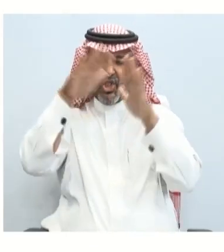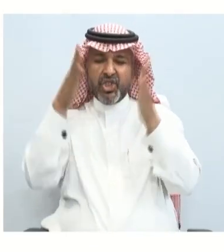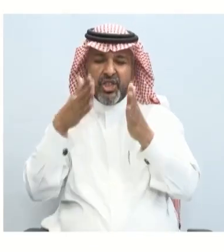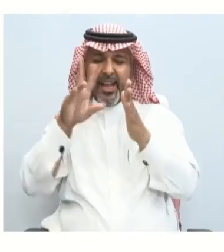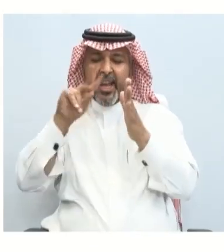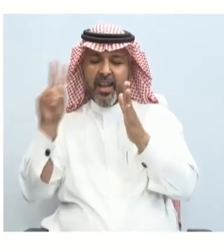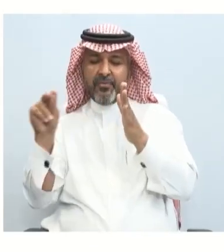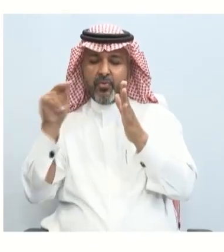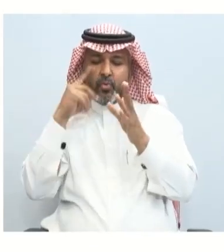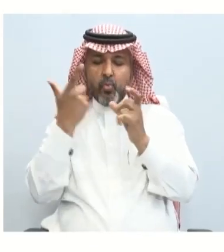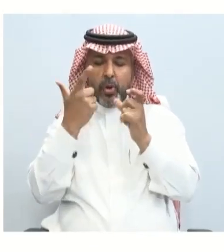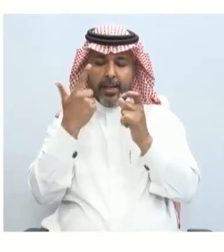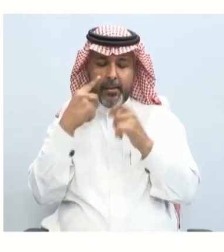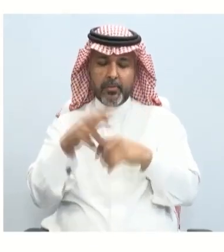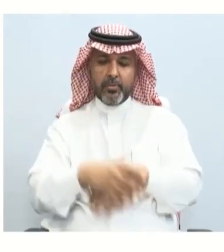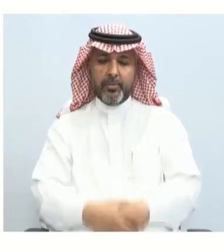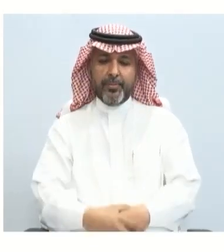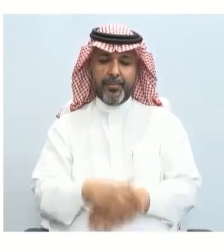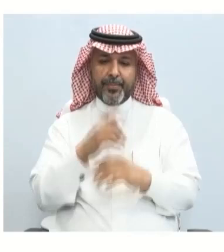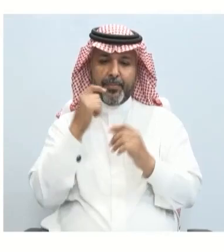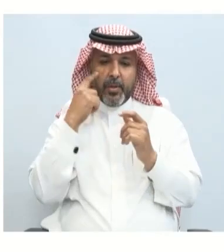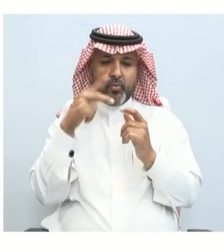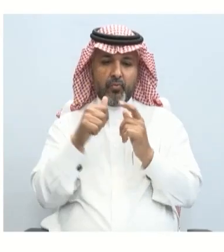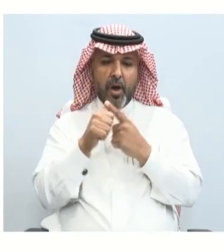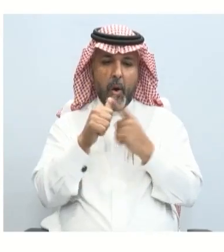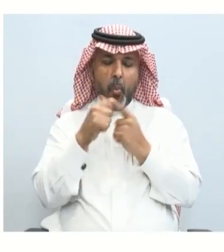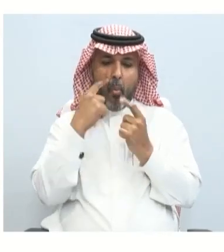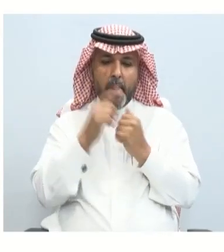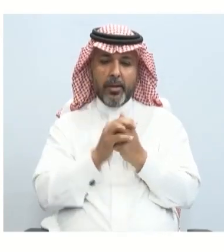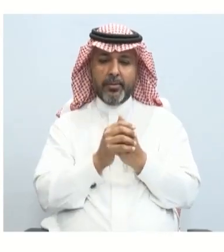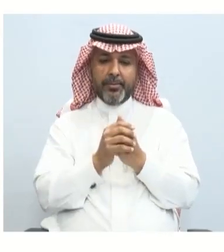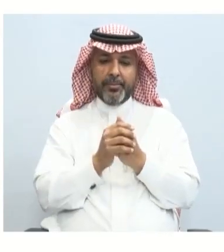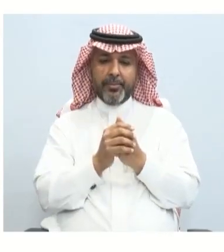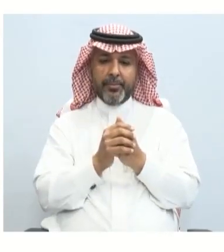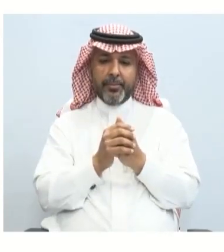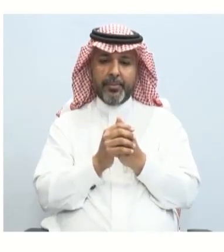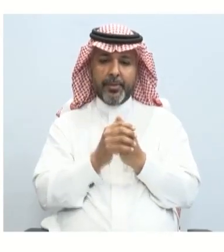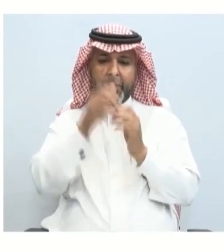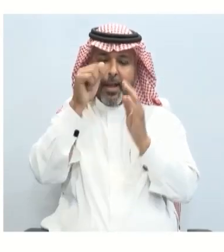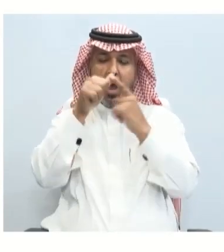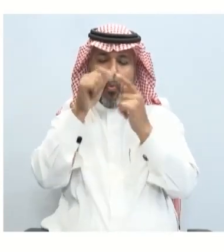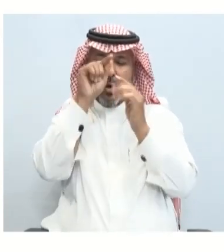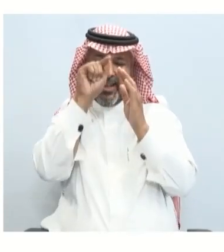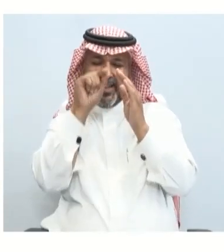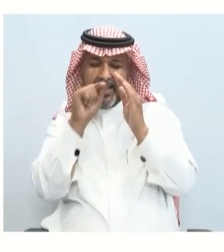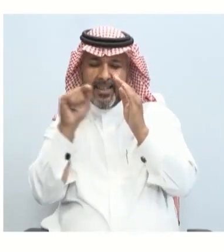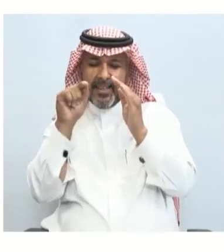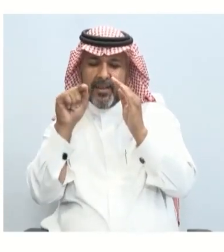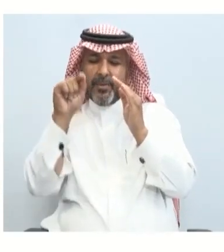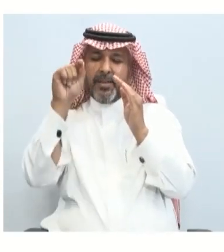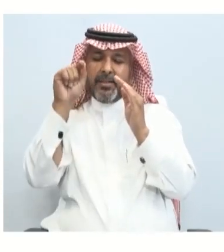الانماط فممكن تاخذ البدايه مثلا من هنا بهذا الشكل لاحظ الداله نزلت ثم